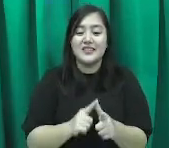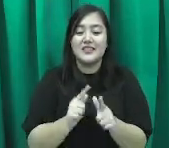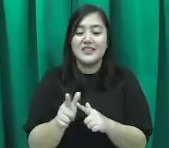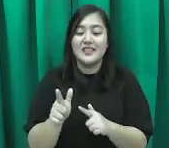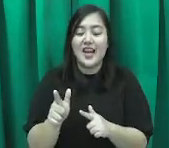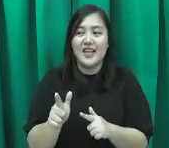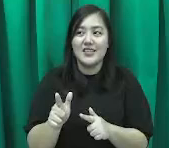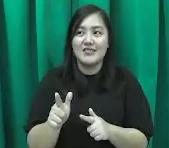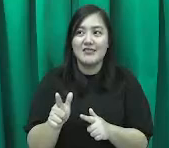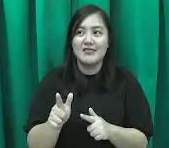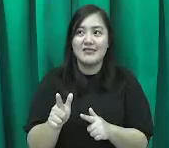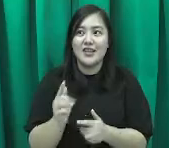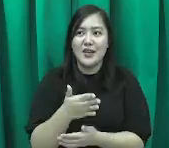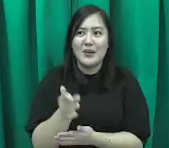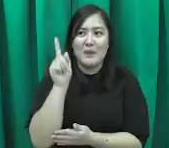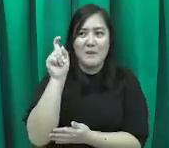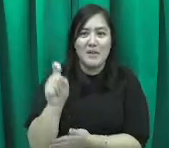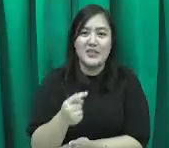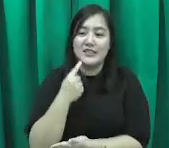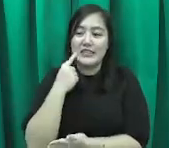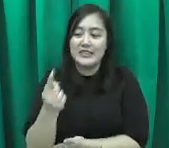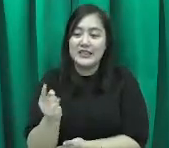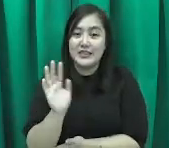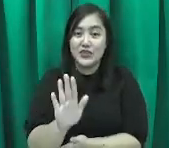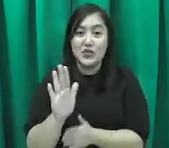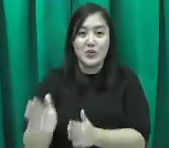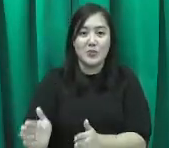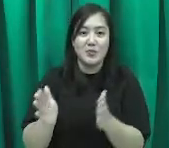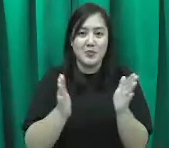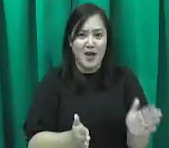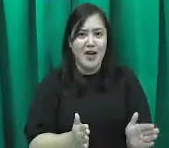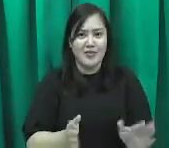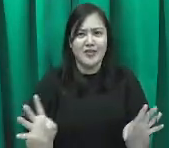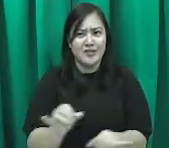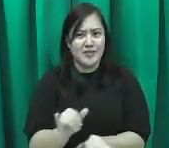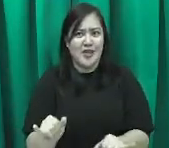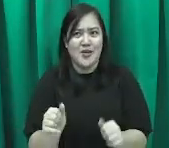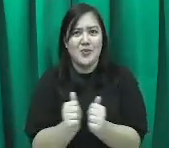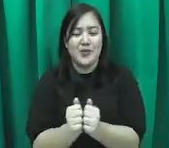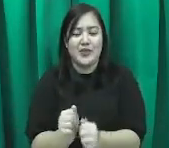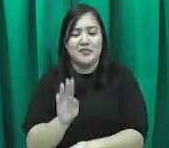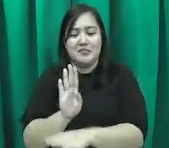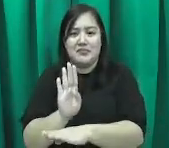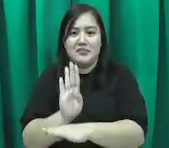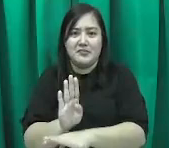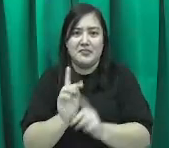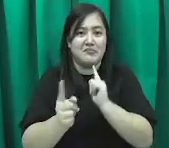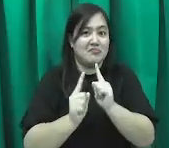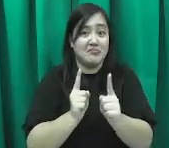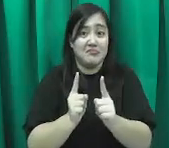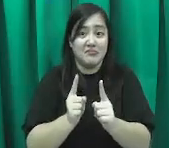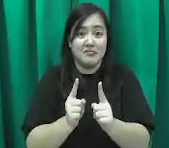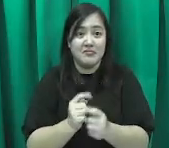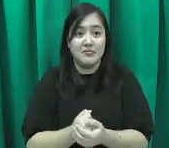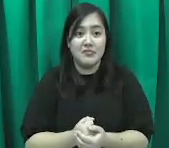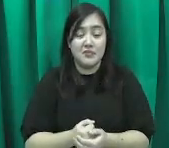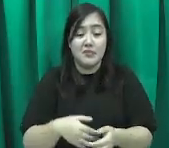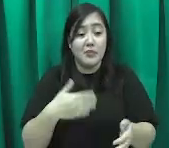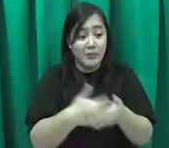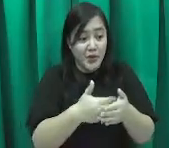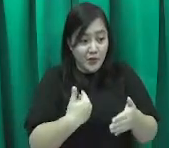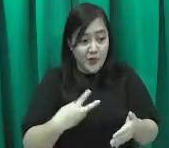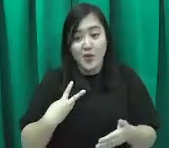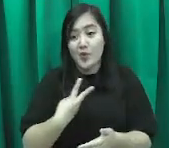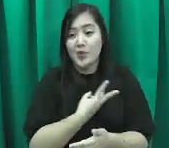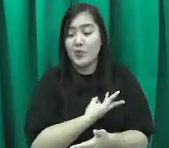di ba parang business, di ba parang business negotiation? Yes. Bago tayong mag-merge dalawa, aba, dapat ipalabas mo muna, ipakita mo muna sa